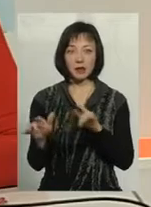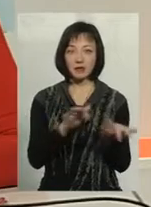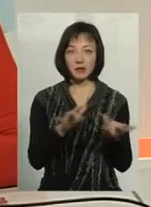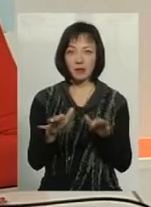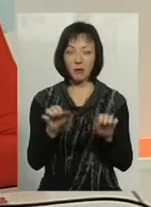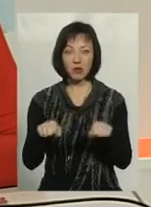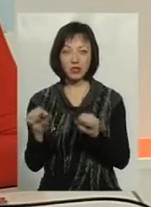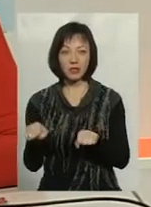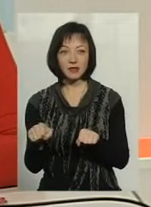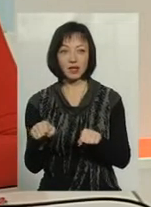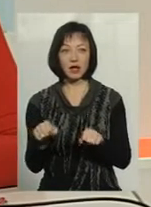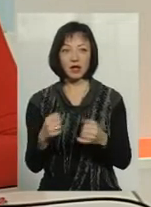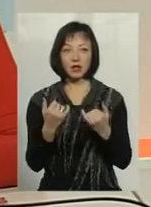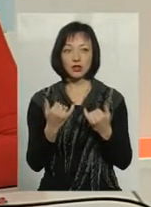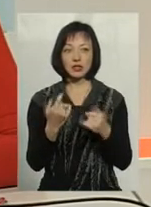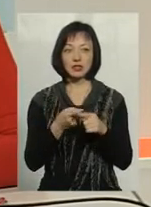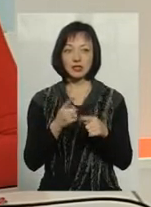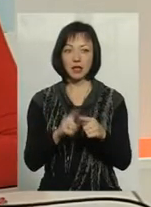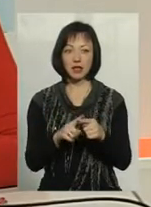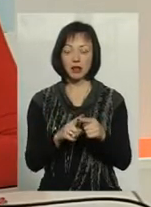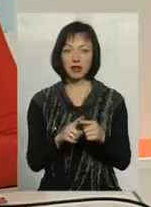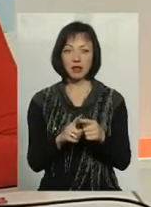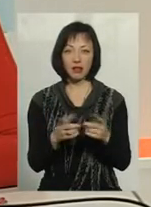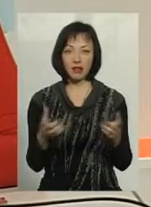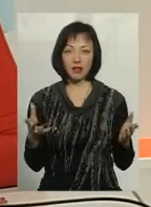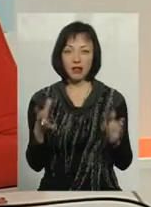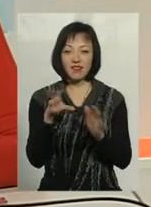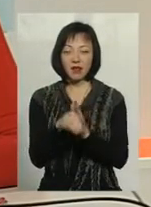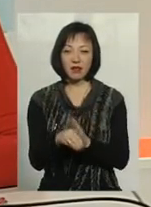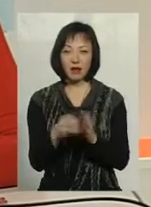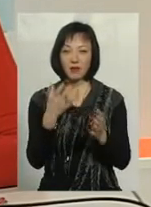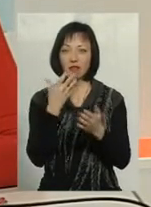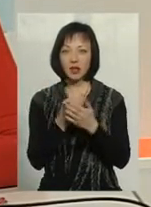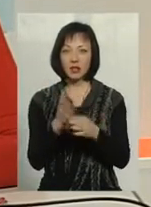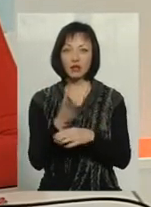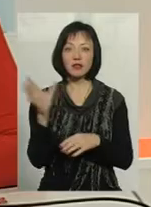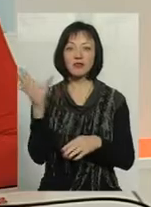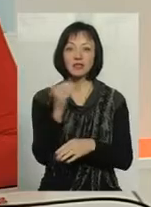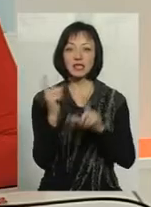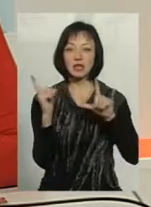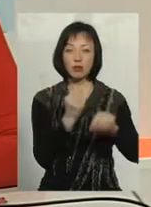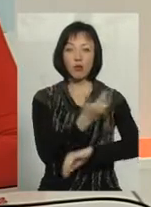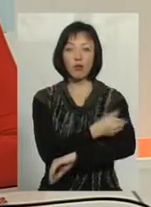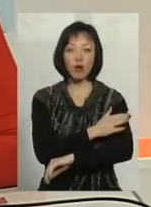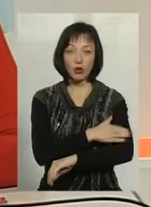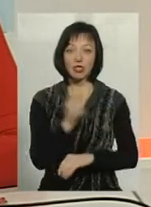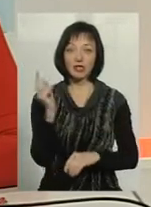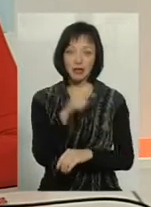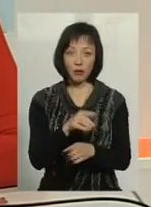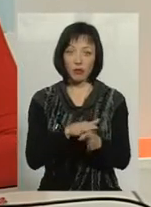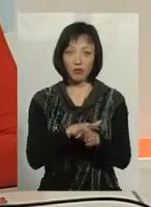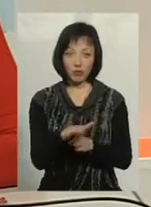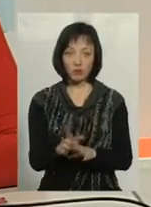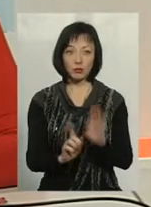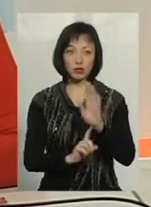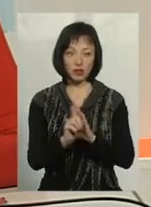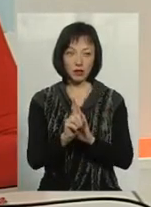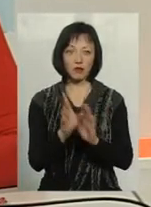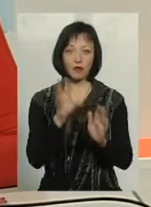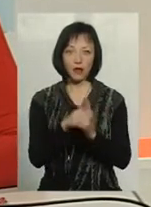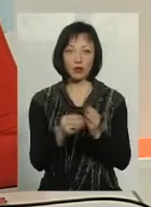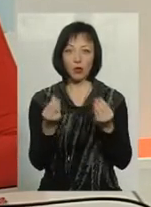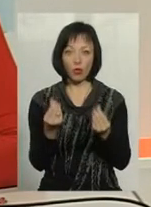тим імпортерам, котрі імпортують, а власному товаровиробнику, я впевнена, що ви з задоволенням прийдете купити якісний